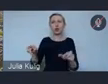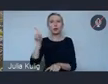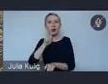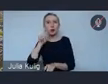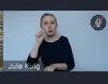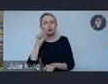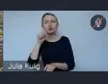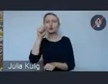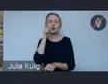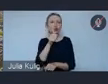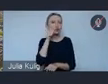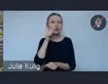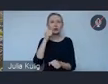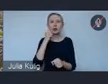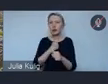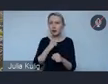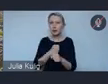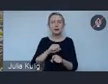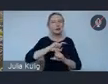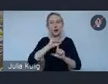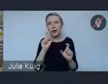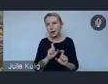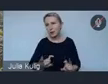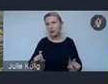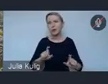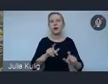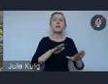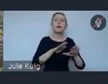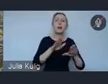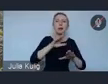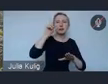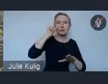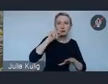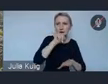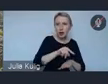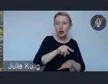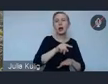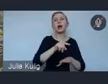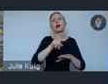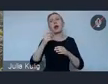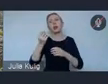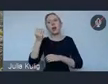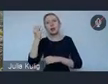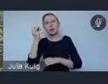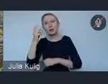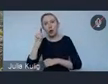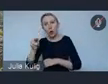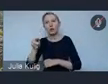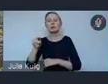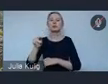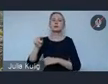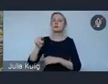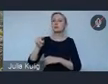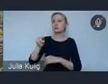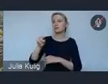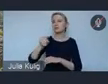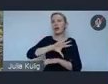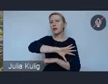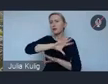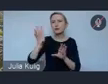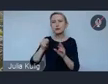codzienna praca ciągle w punktach noclegowych na dworcach we wszystkich